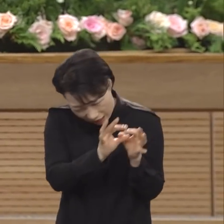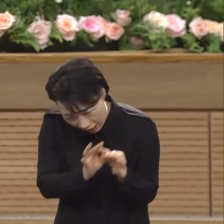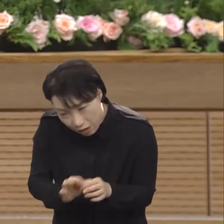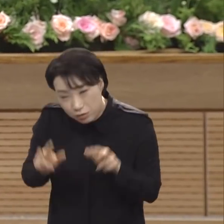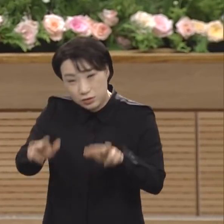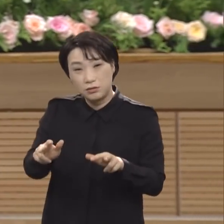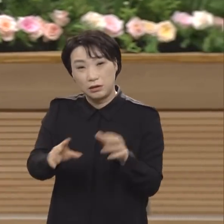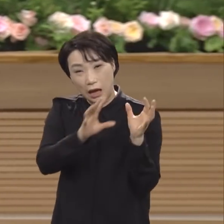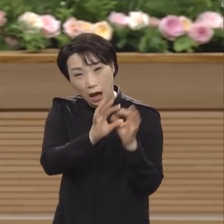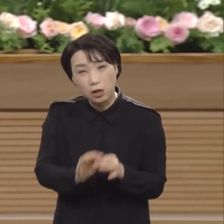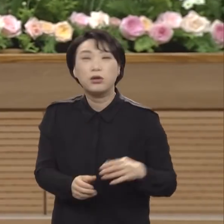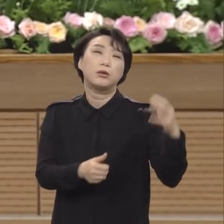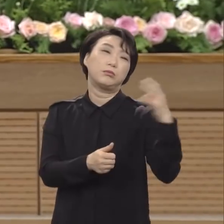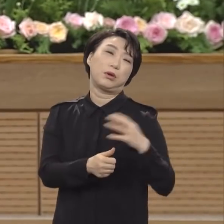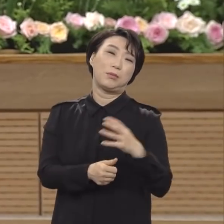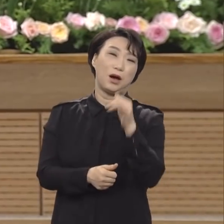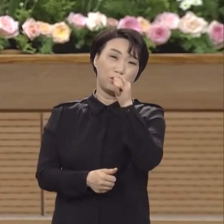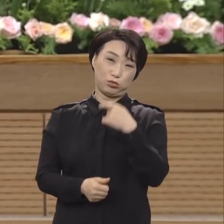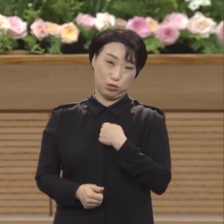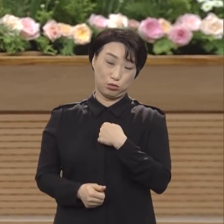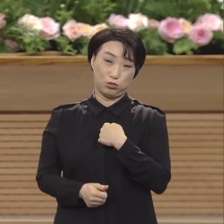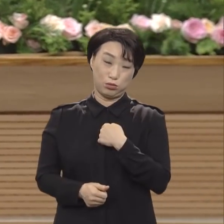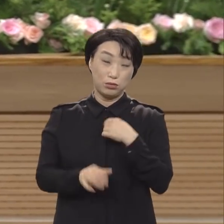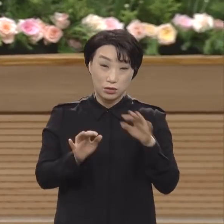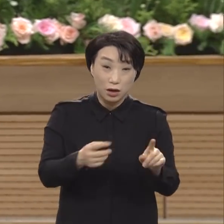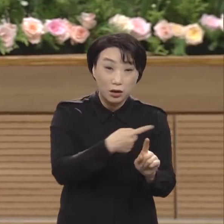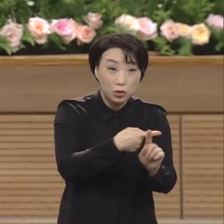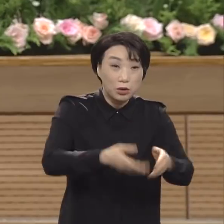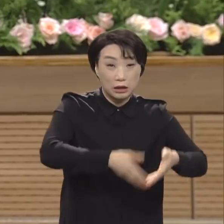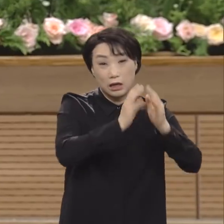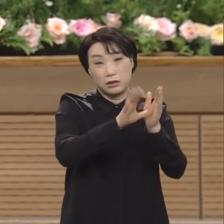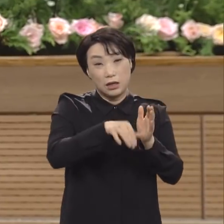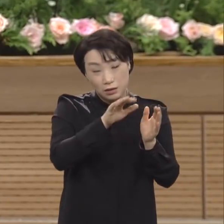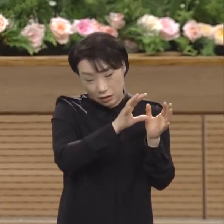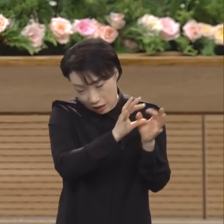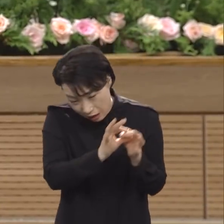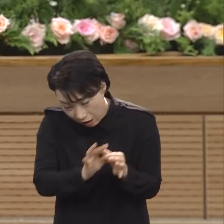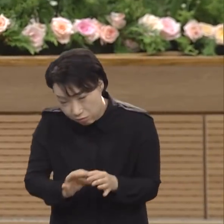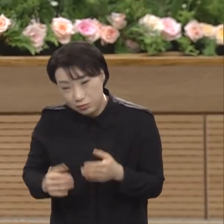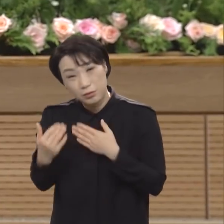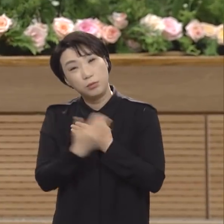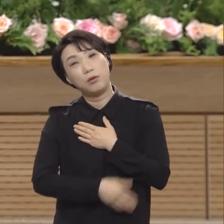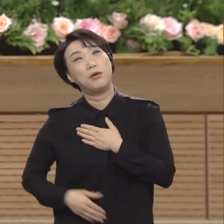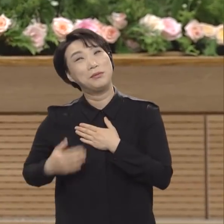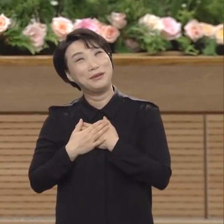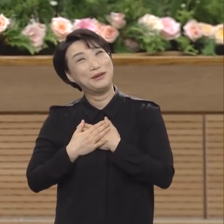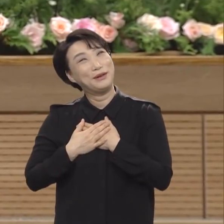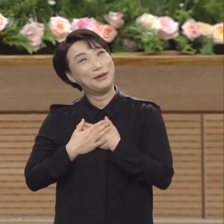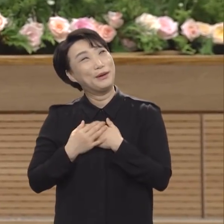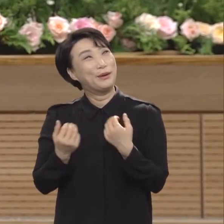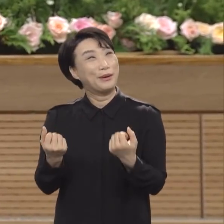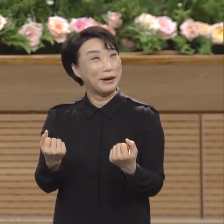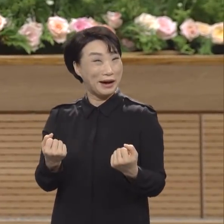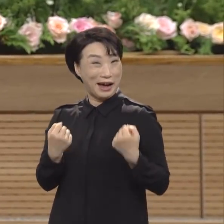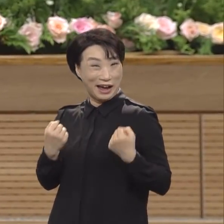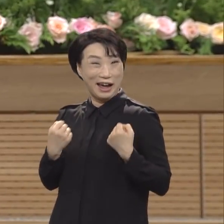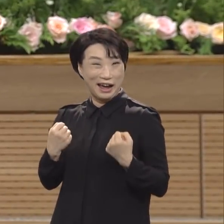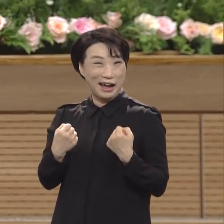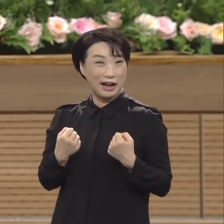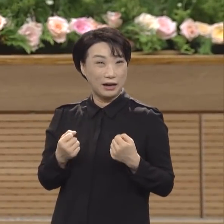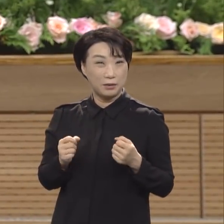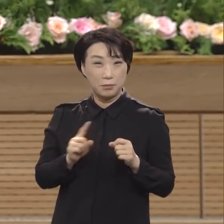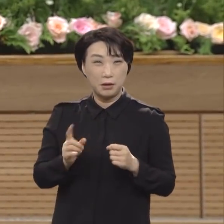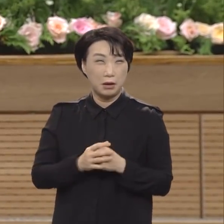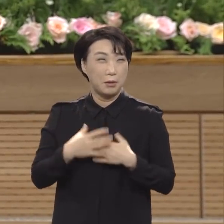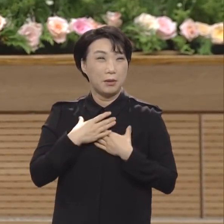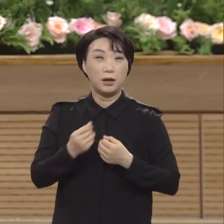계속 핍박을 받고 개척 때부터 몸이 성하게